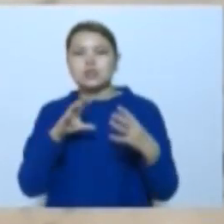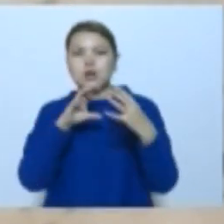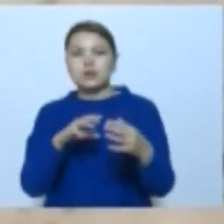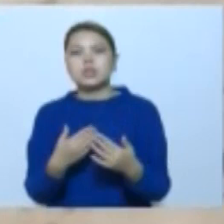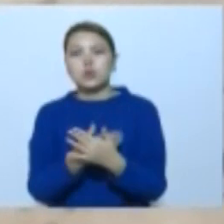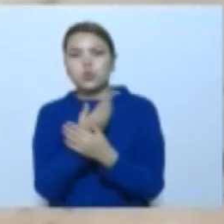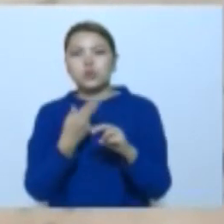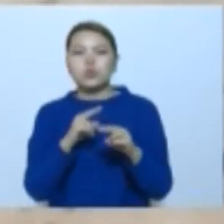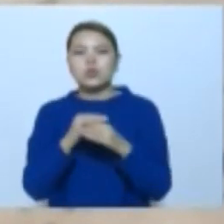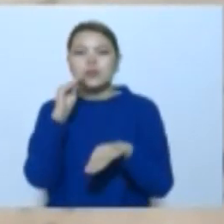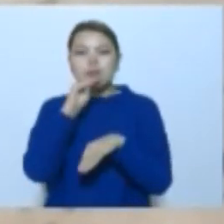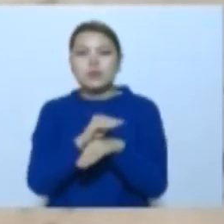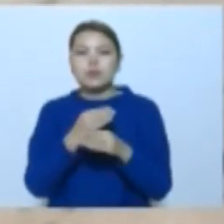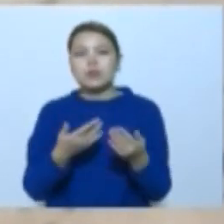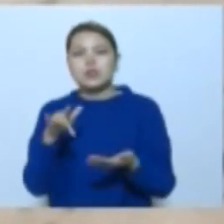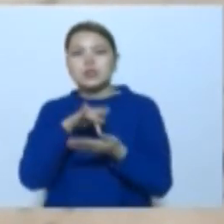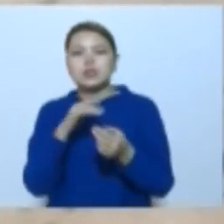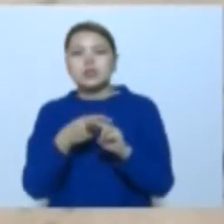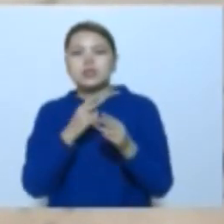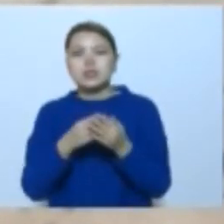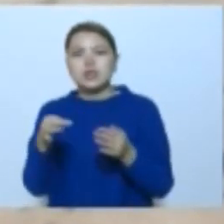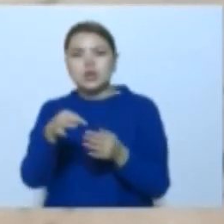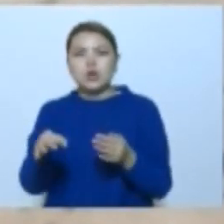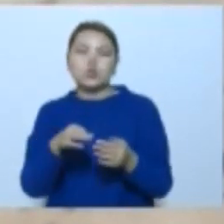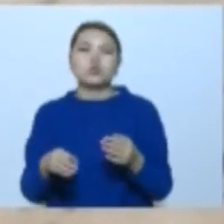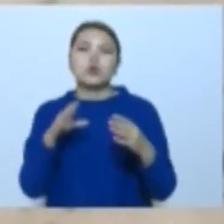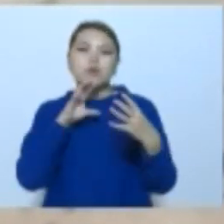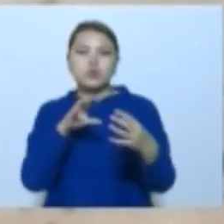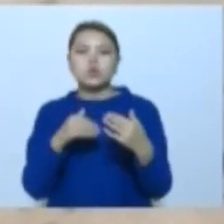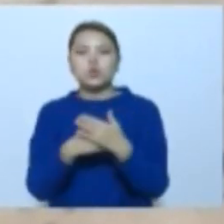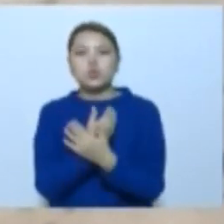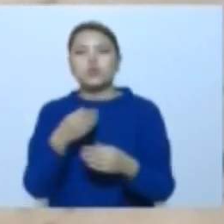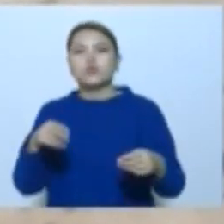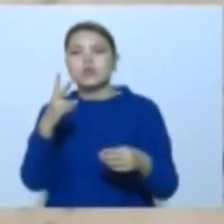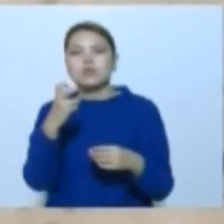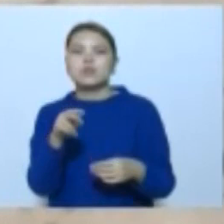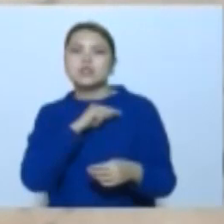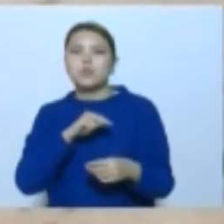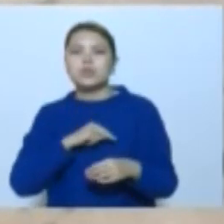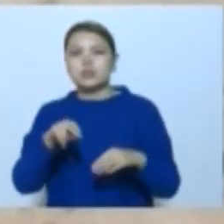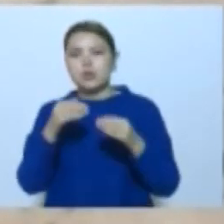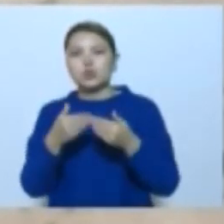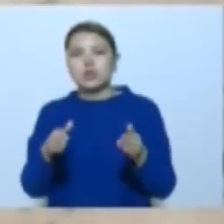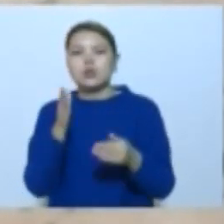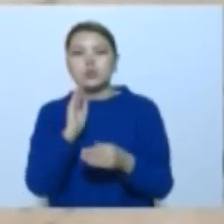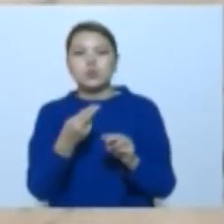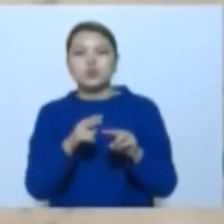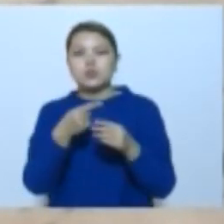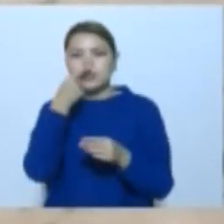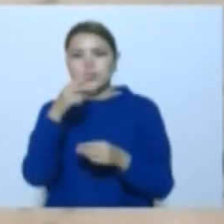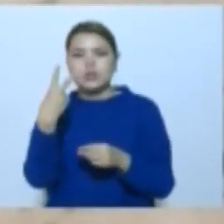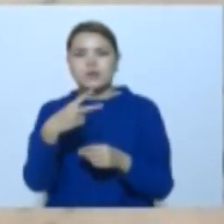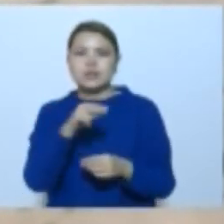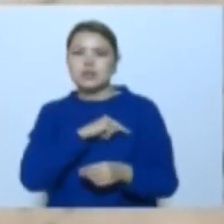открытием в будущем дополнительных городских и внутри маршрутов более 200 рабочих мест в ближайшее время будет открыто